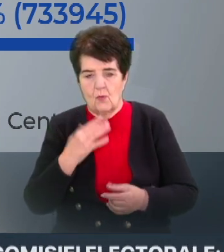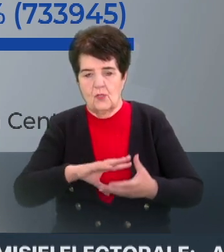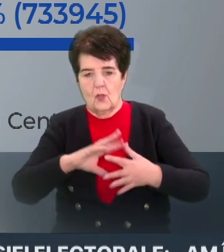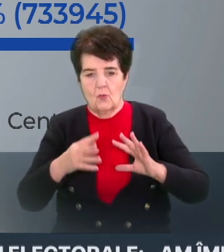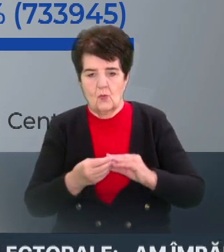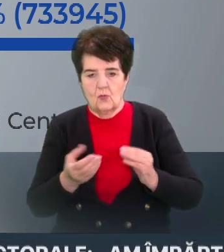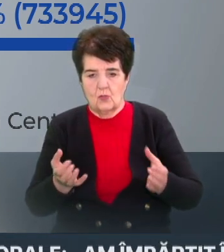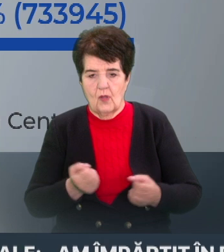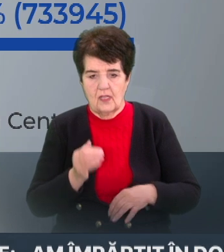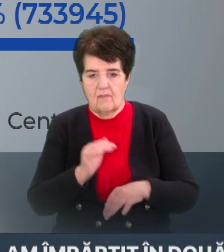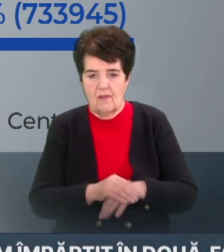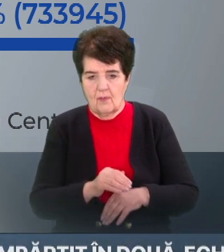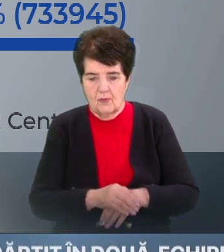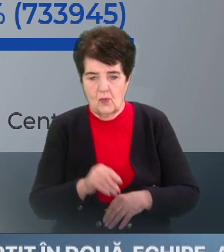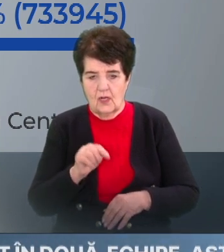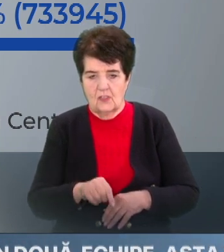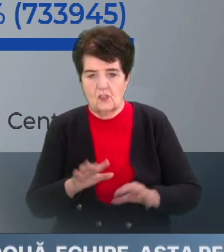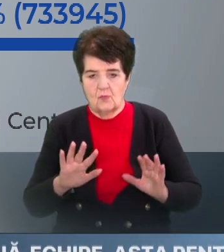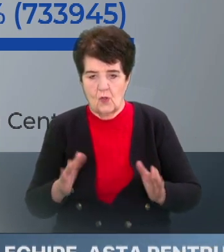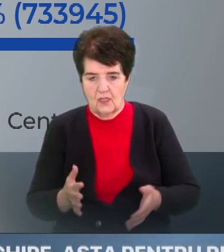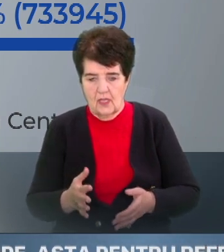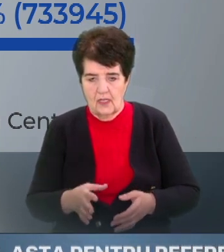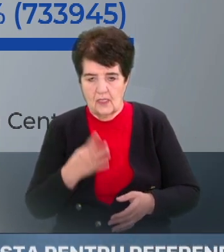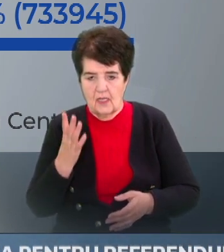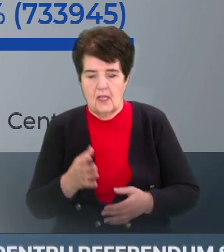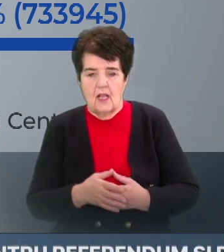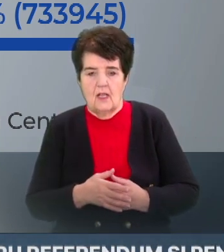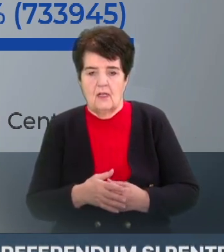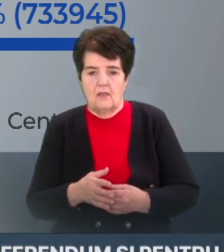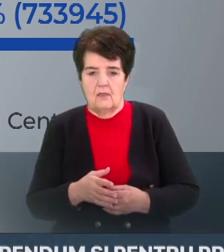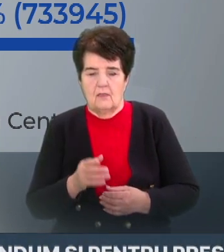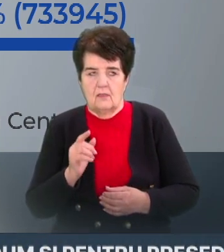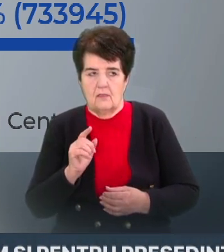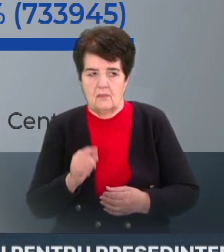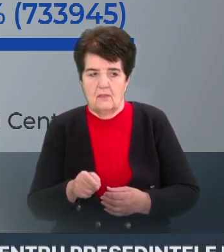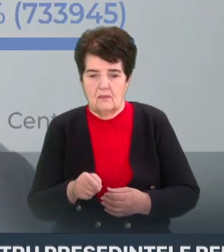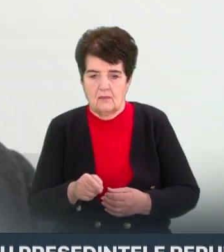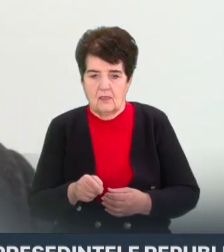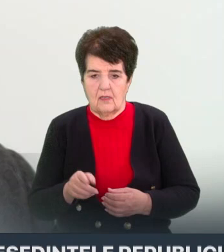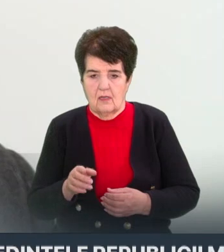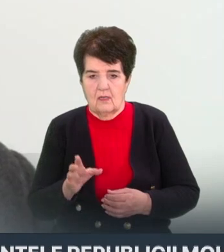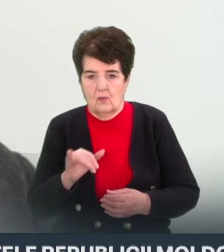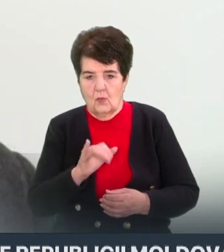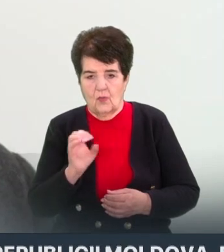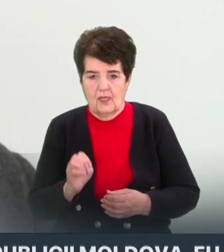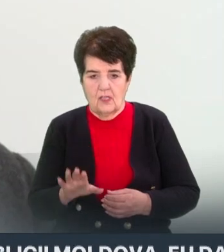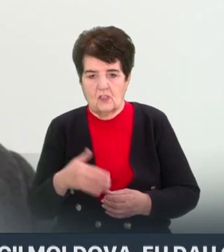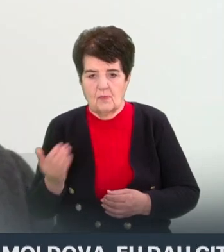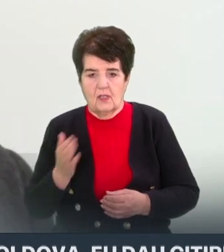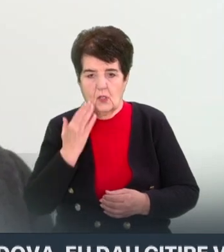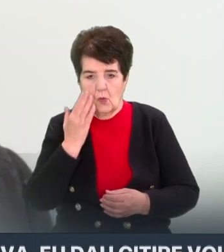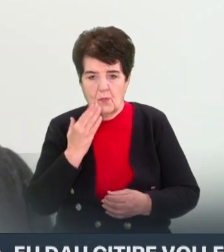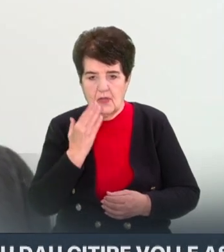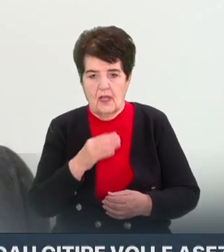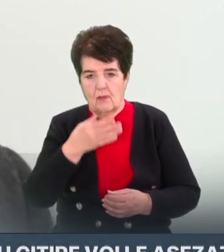Dar faptul că, în acest moment, în pofida sprijinului primit din partea Uniunii Europene și din partea României, din